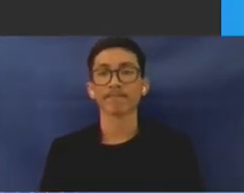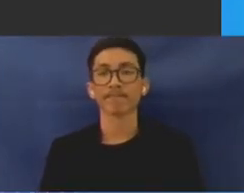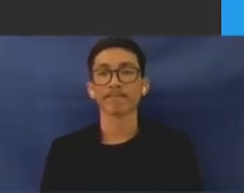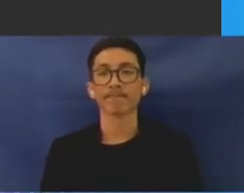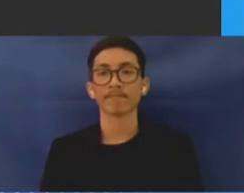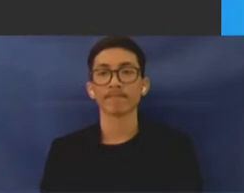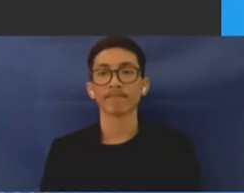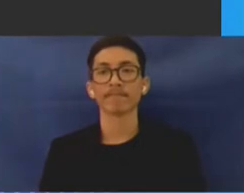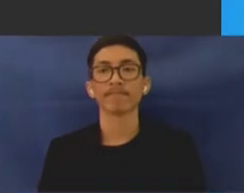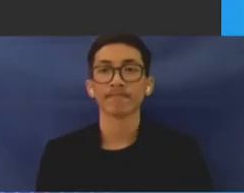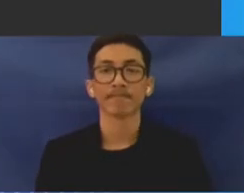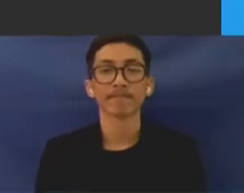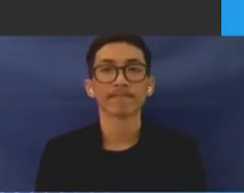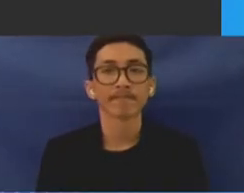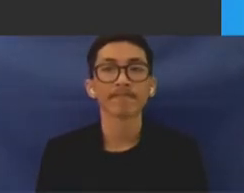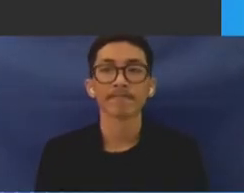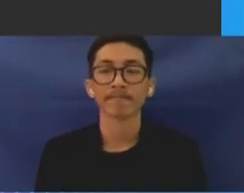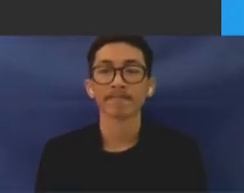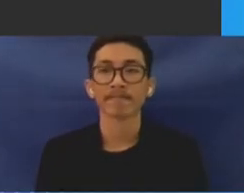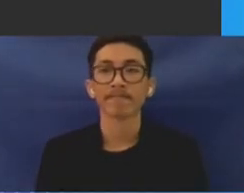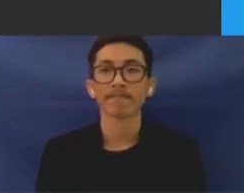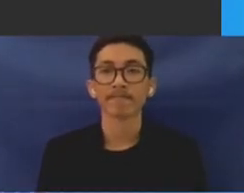Okay. Ya, oke. Okay. Lanjut.